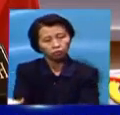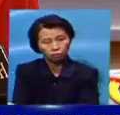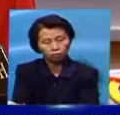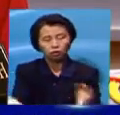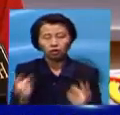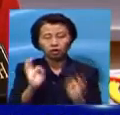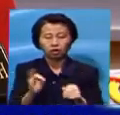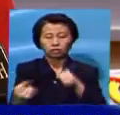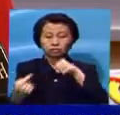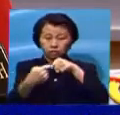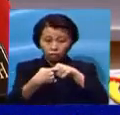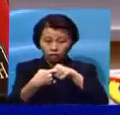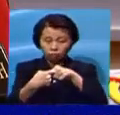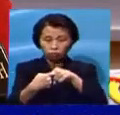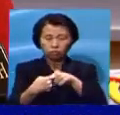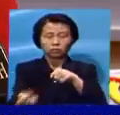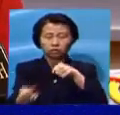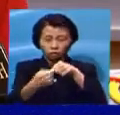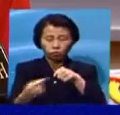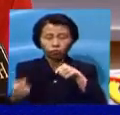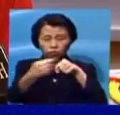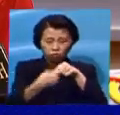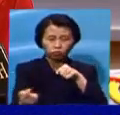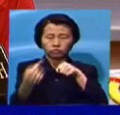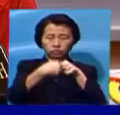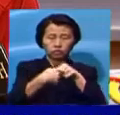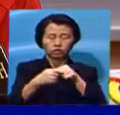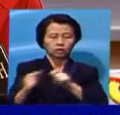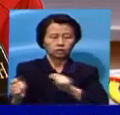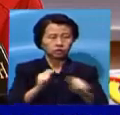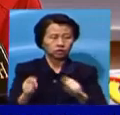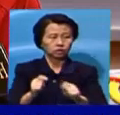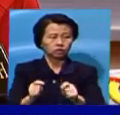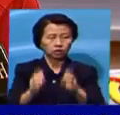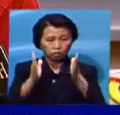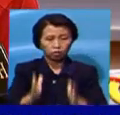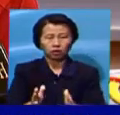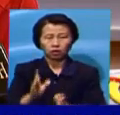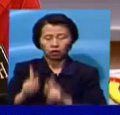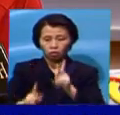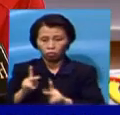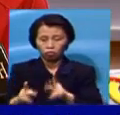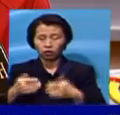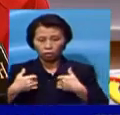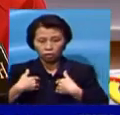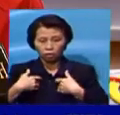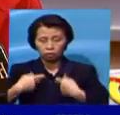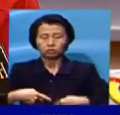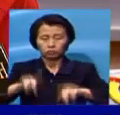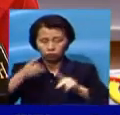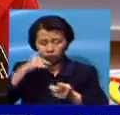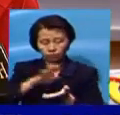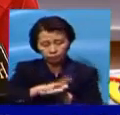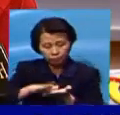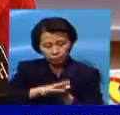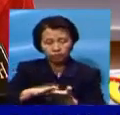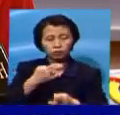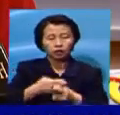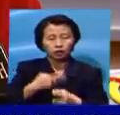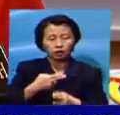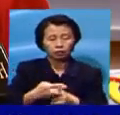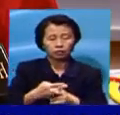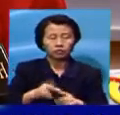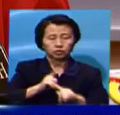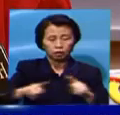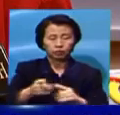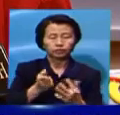mereka dakwa orang yang yang didakwa tu boleh ada ruang untuk membersihkan nama masing-masing Tetapi